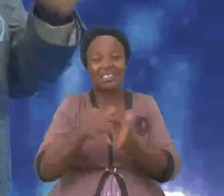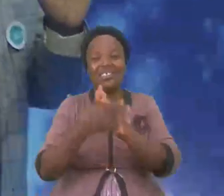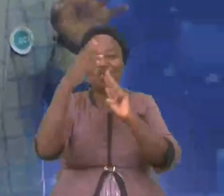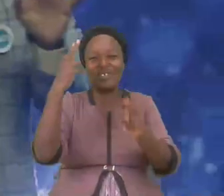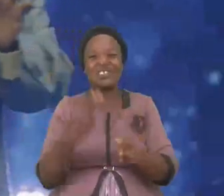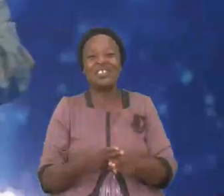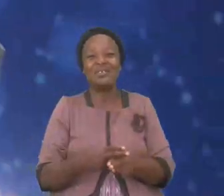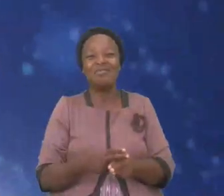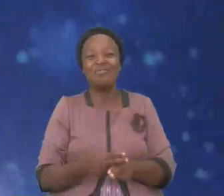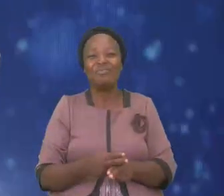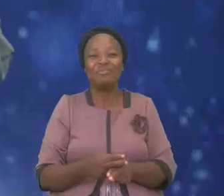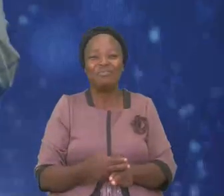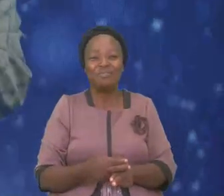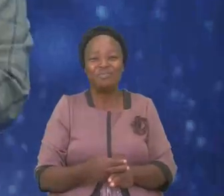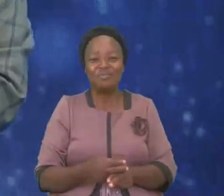Jésus.